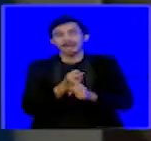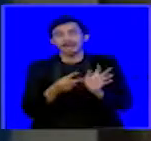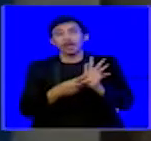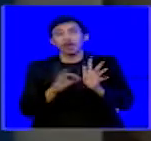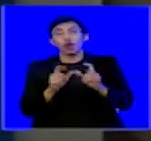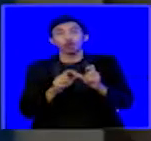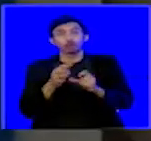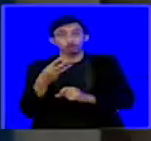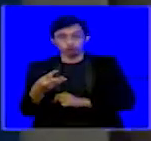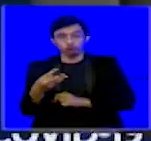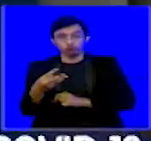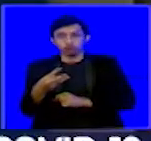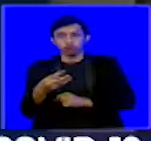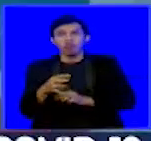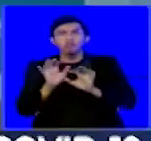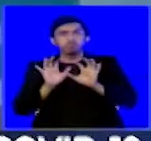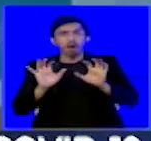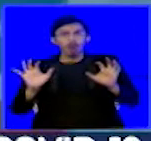Genos kebanjiran pesanan.